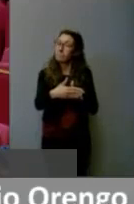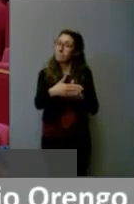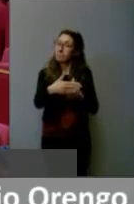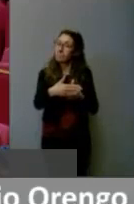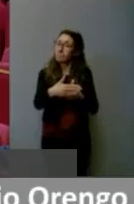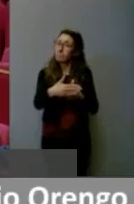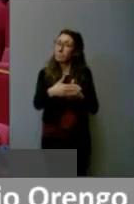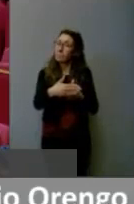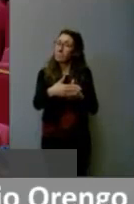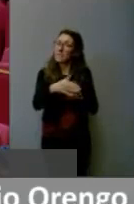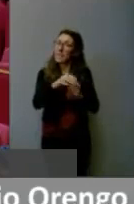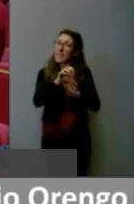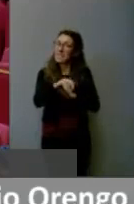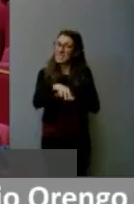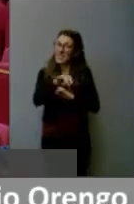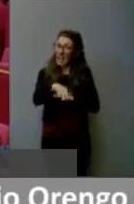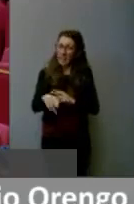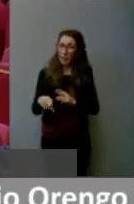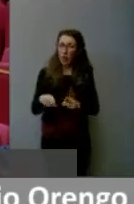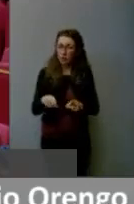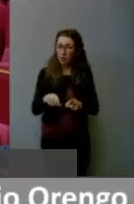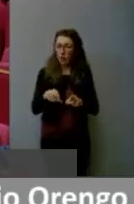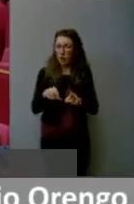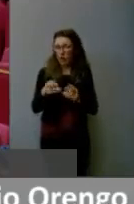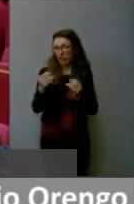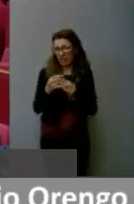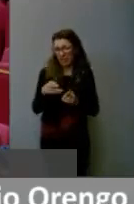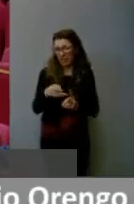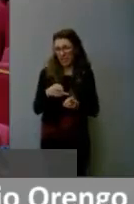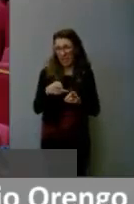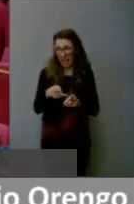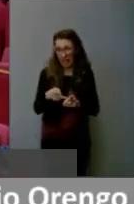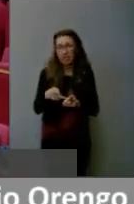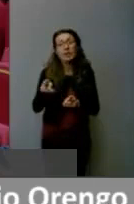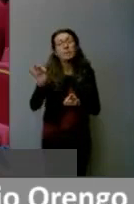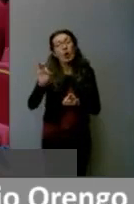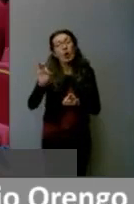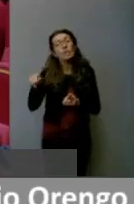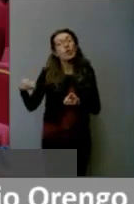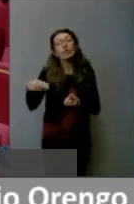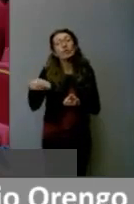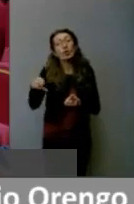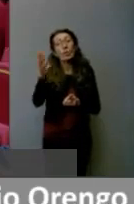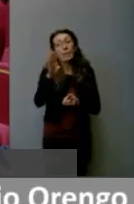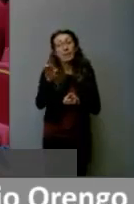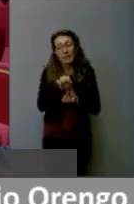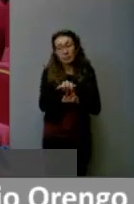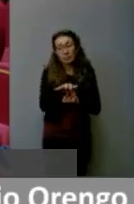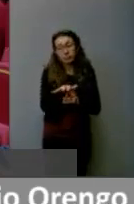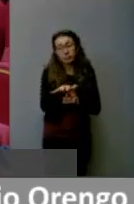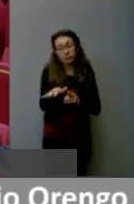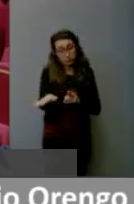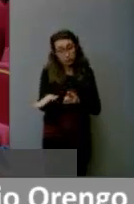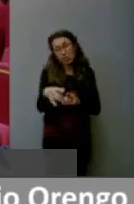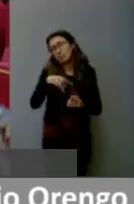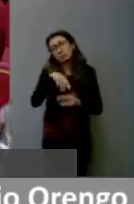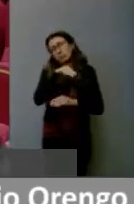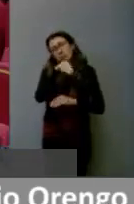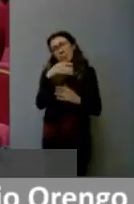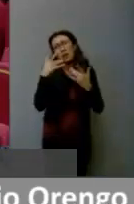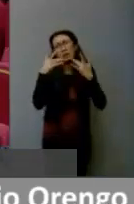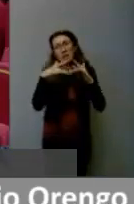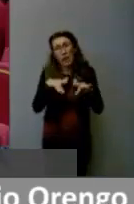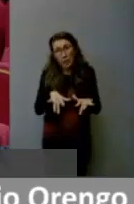scarico di un torrente, di un rivo che accede allo stesso Bisagno. Ecco, quindi quello che chiediamo semplicemente era quello di